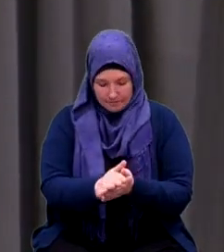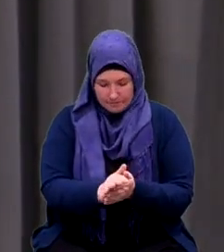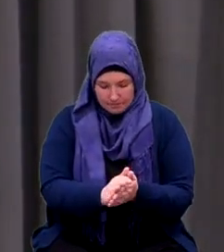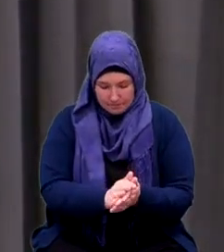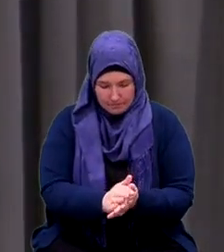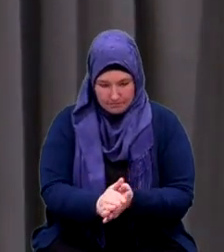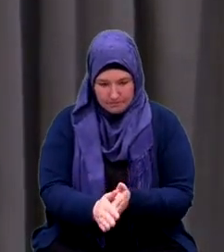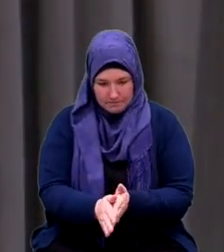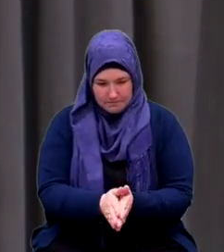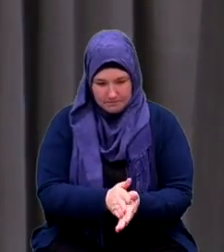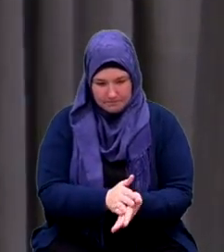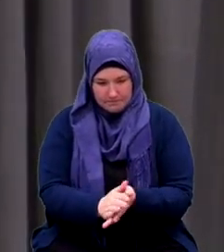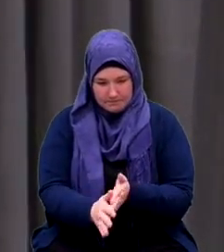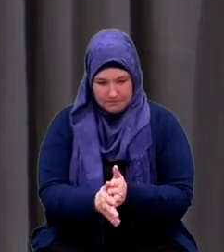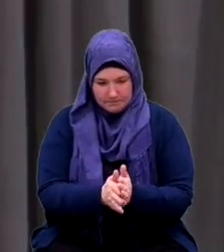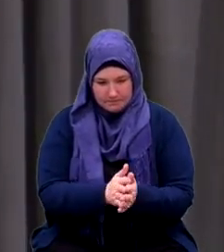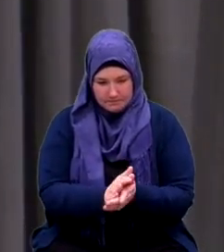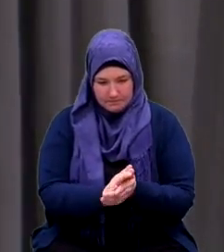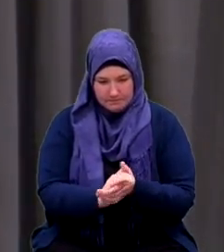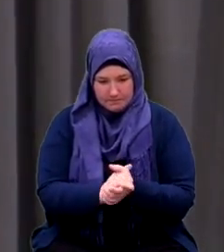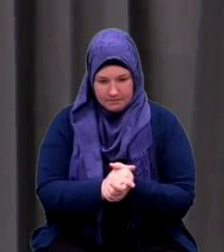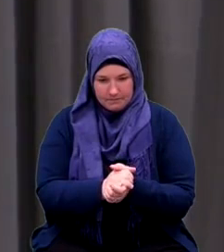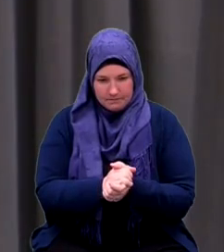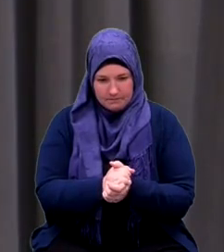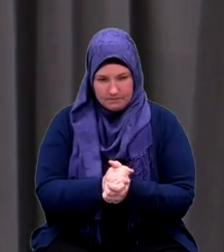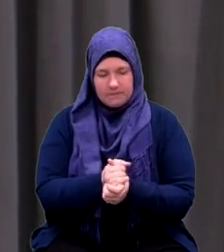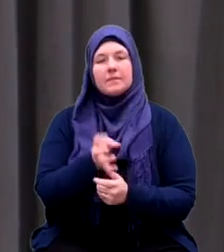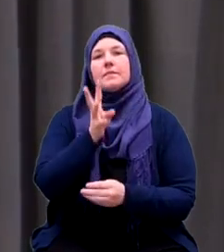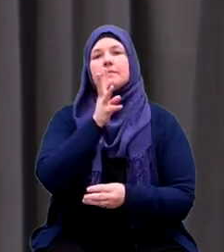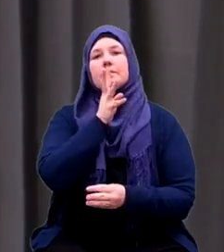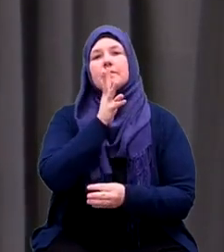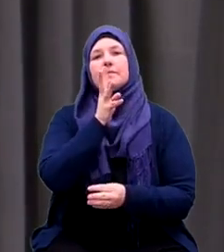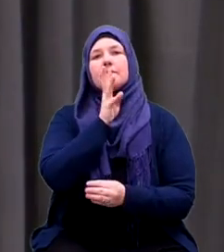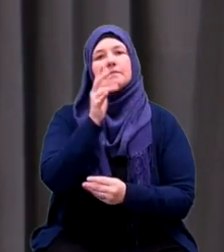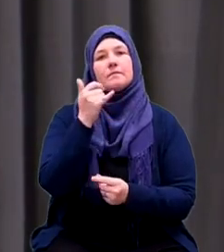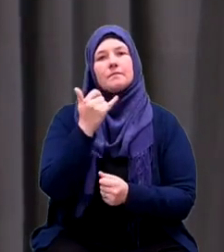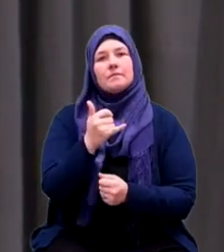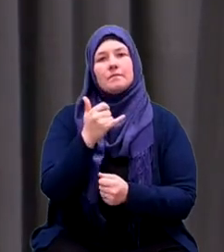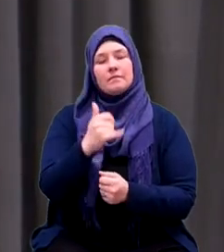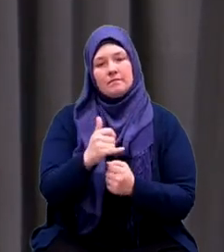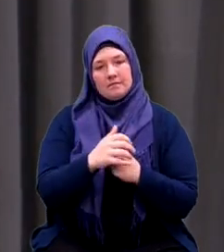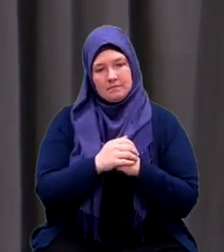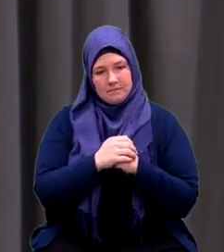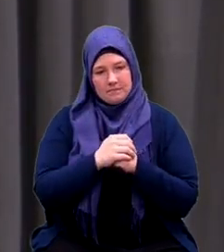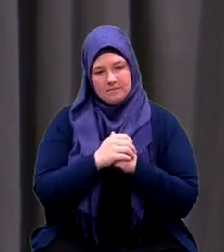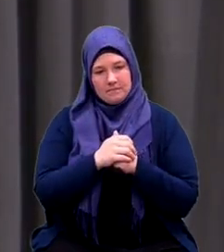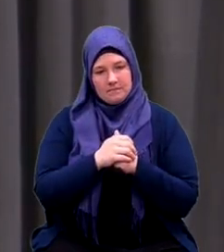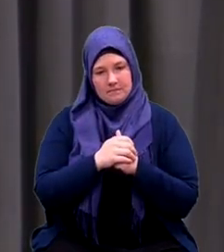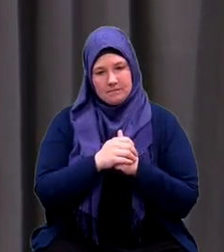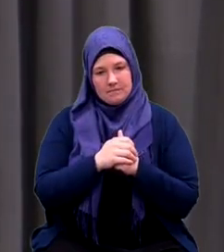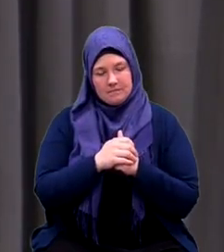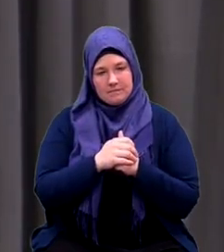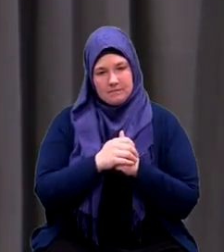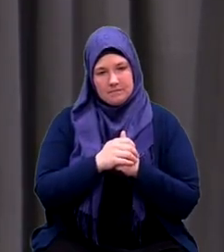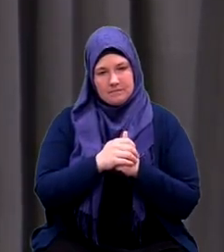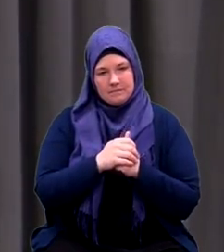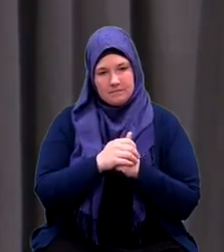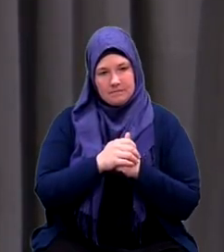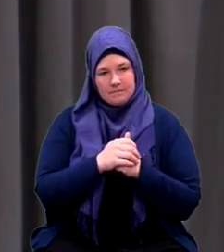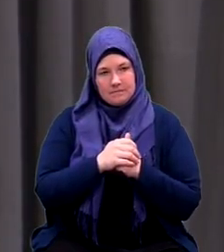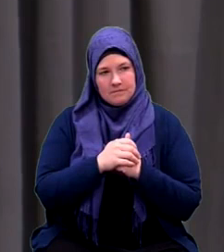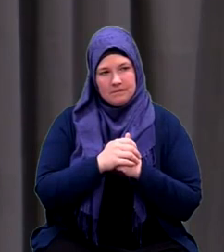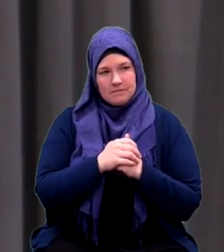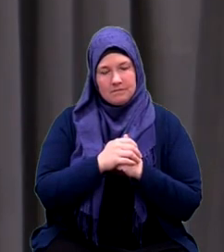Allah subhanahu wa ta'ala says, إِذَا نُودِيَ لِلصَّلَاةِ مِنْ يَوْمِ الْجُمُعَةِ فَاسْعَوْا إِلَى